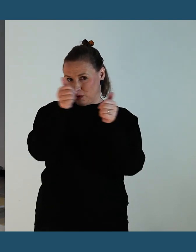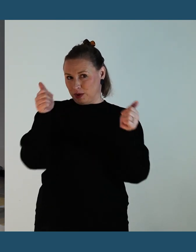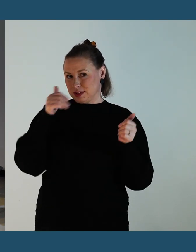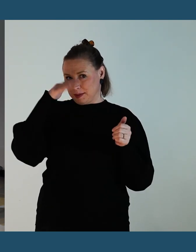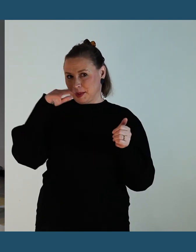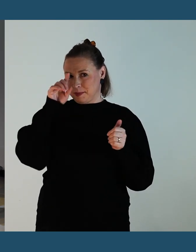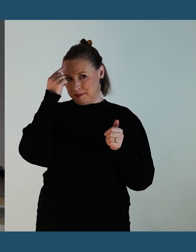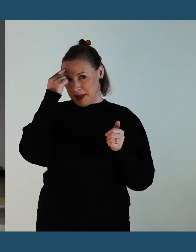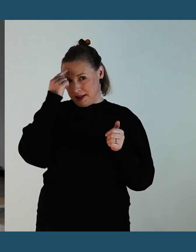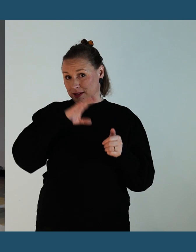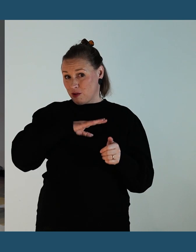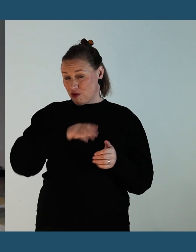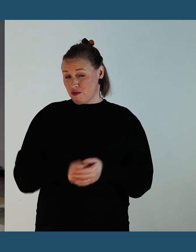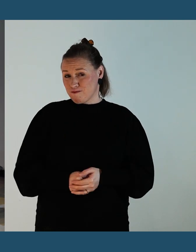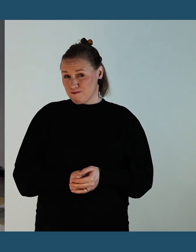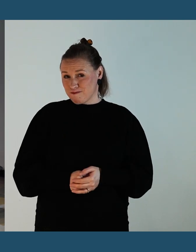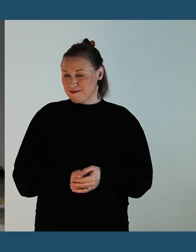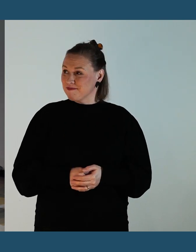Kiitos.